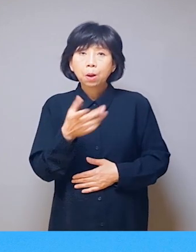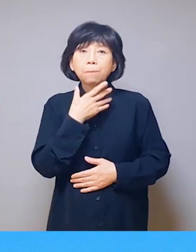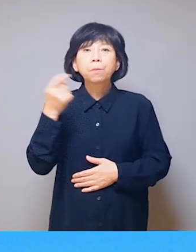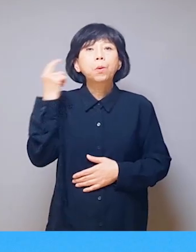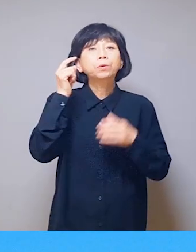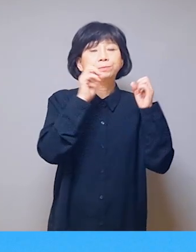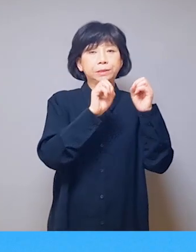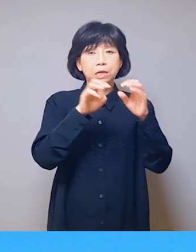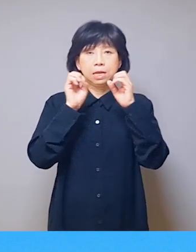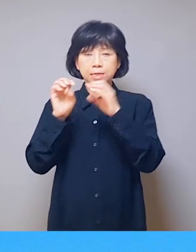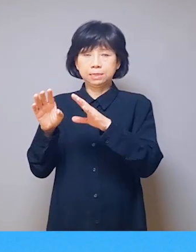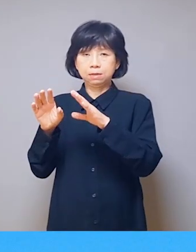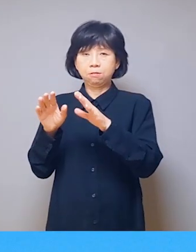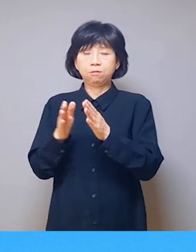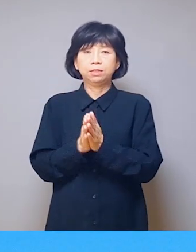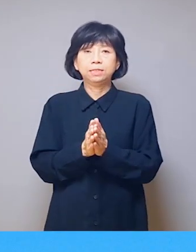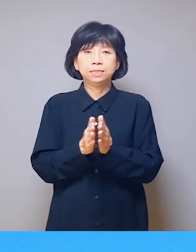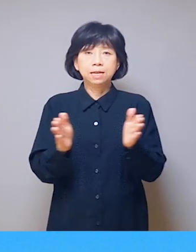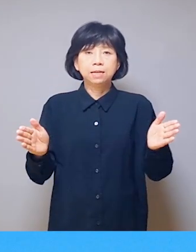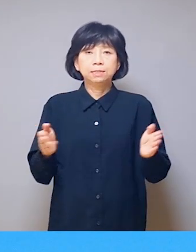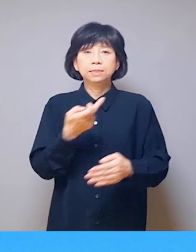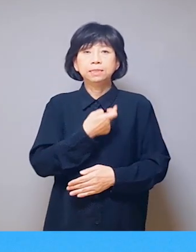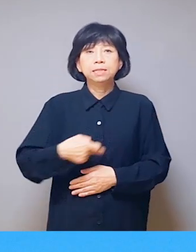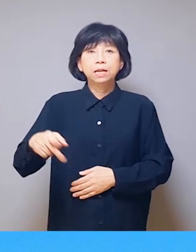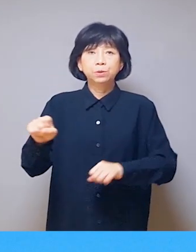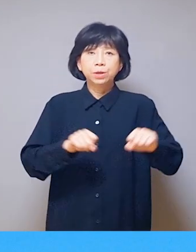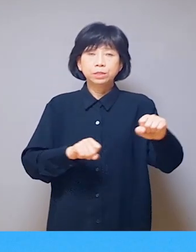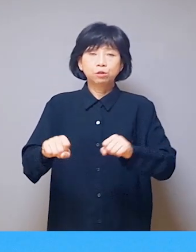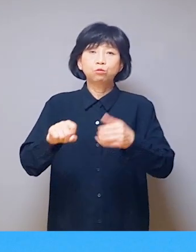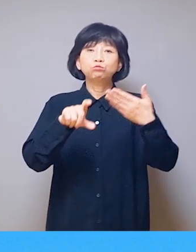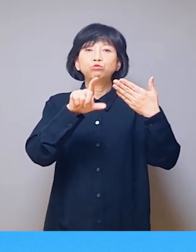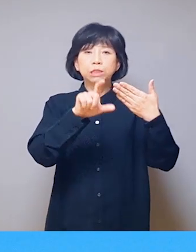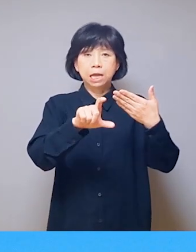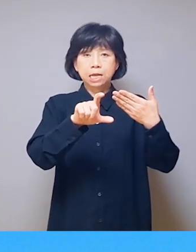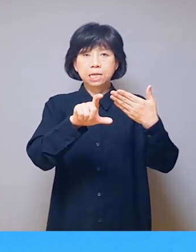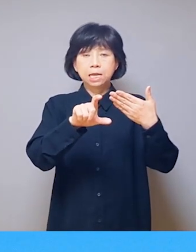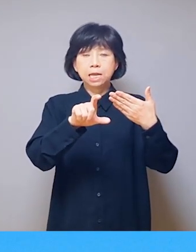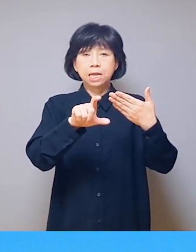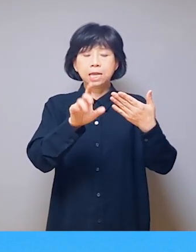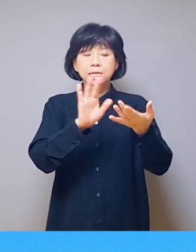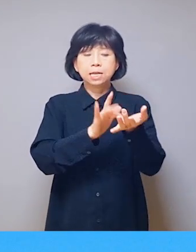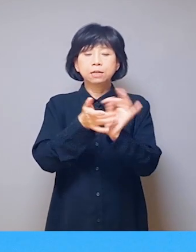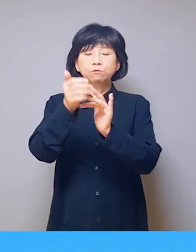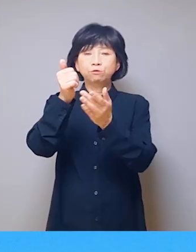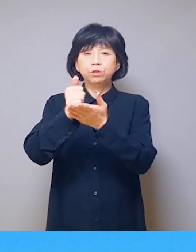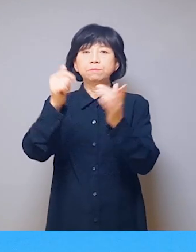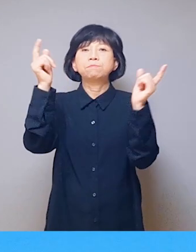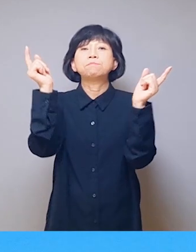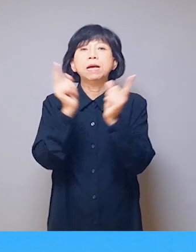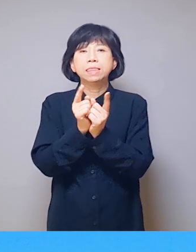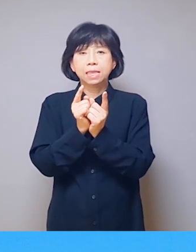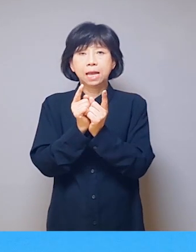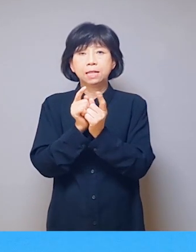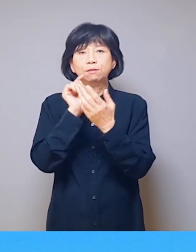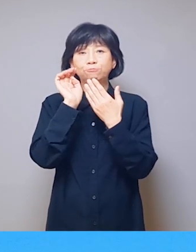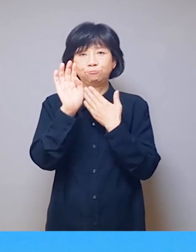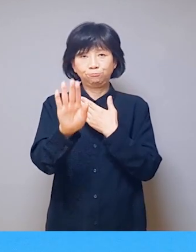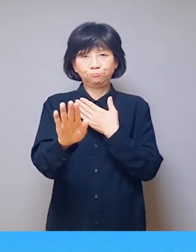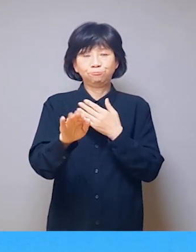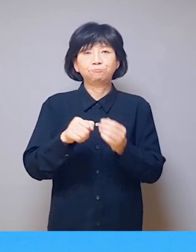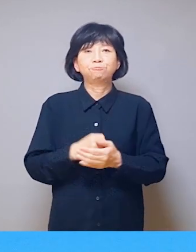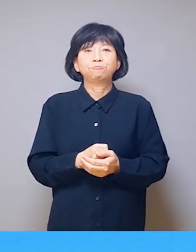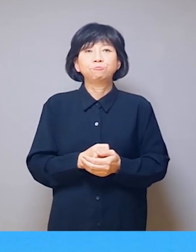그 시작은 사도행전 9장 다메섹 도상에서 예수님을 만난 사건부터 시작됩니다. 9장 6절을